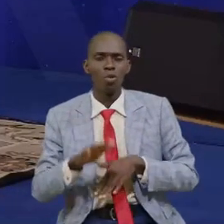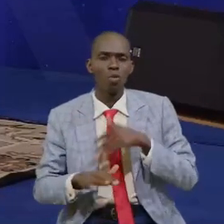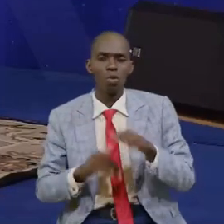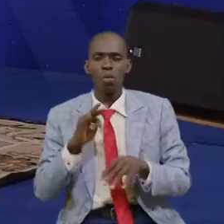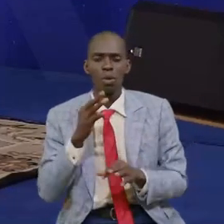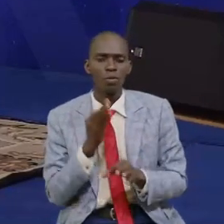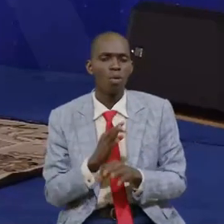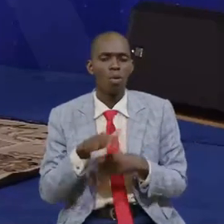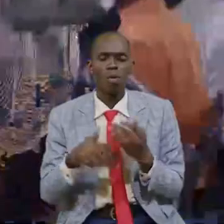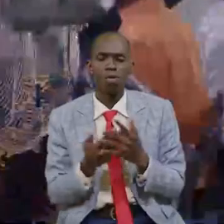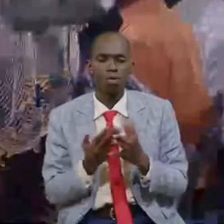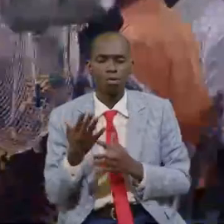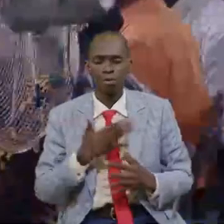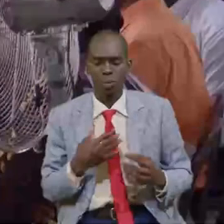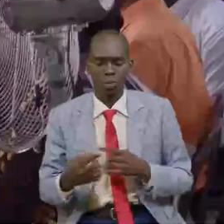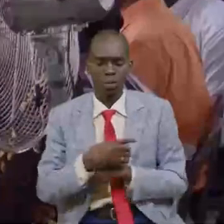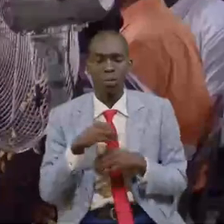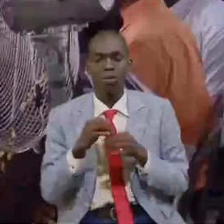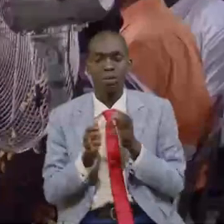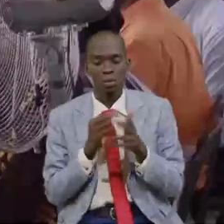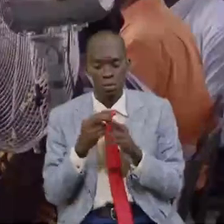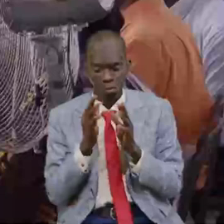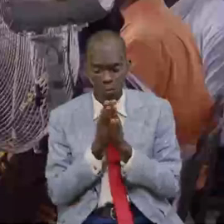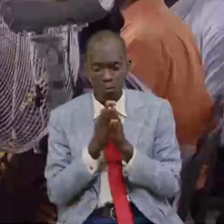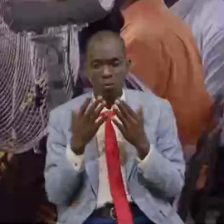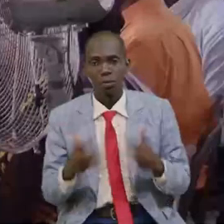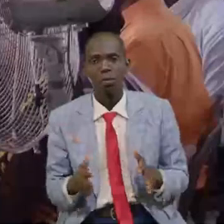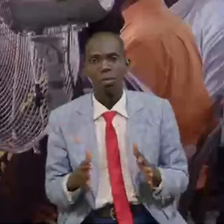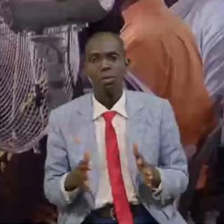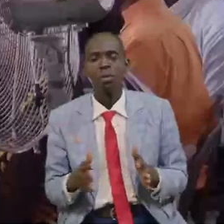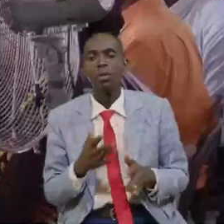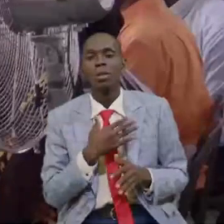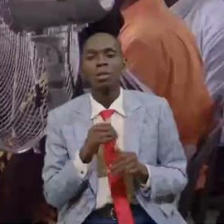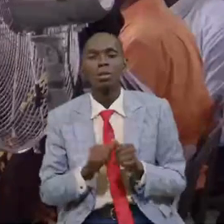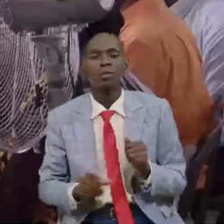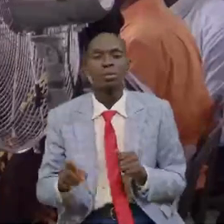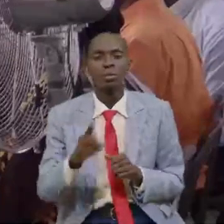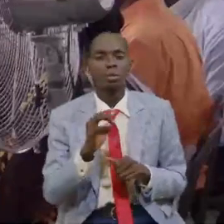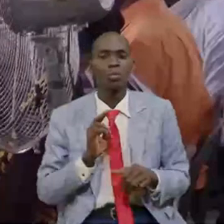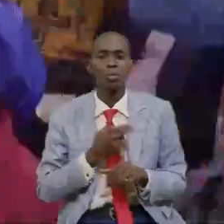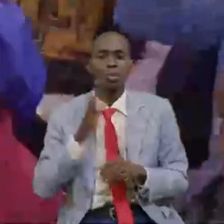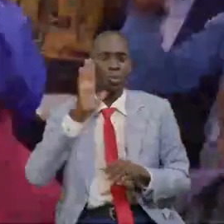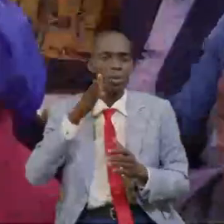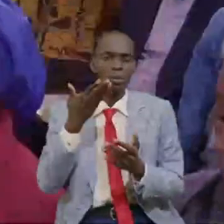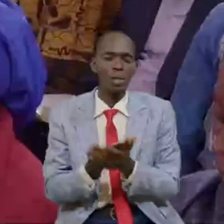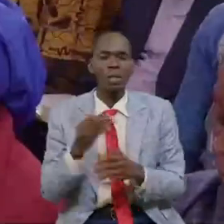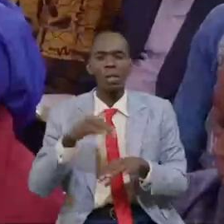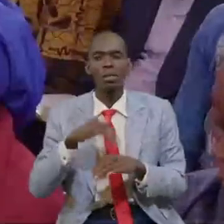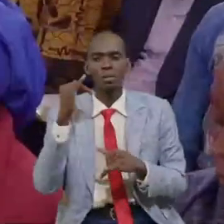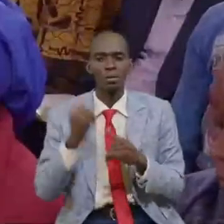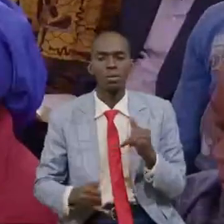tout au long des jours au nom de Jésus. Chacun de nous, nous arriverons à la ligne d'arrivée.